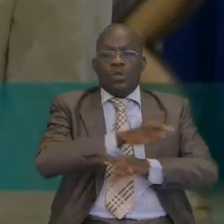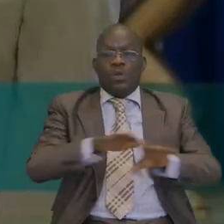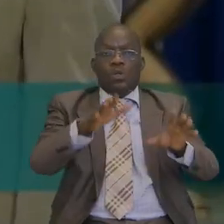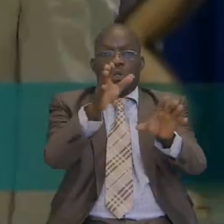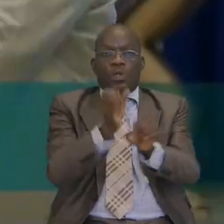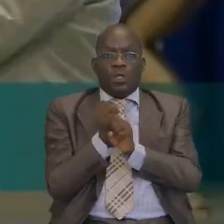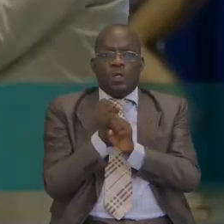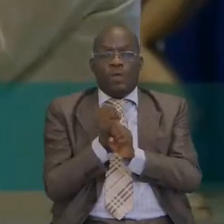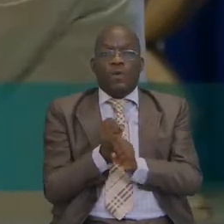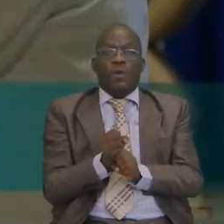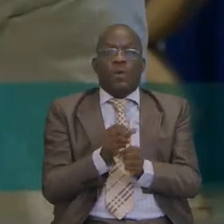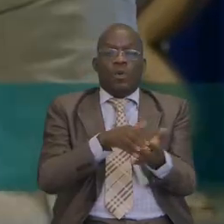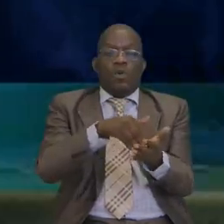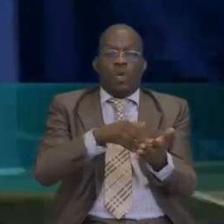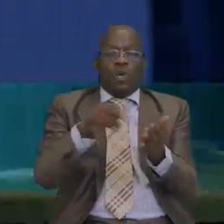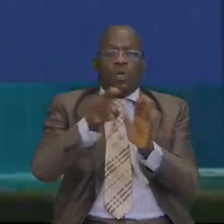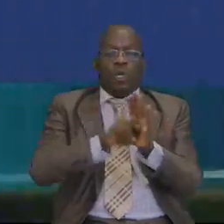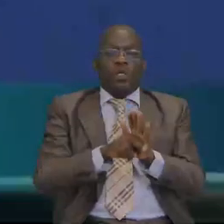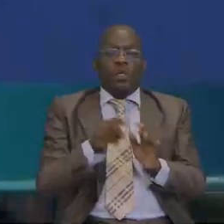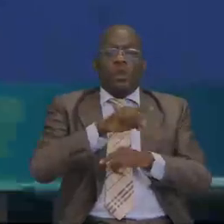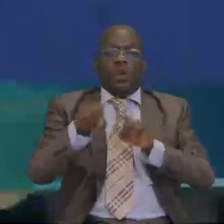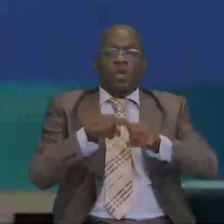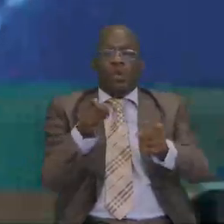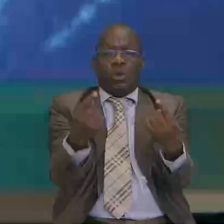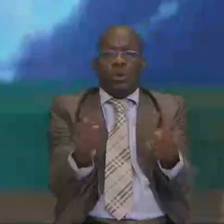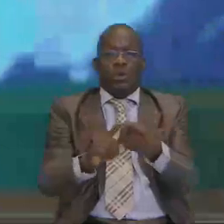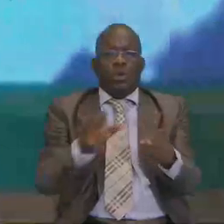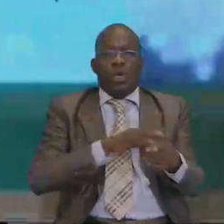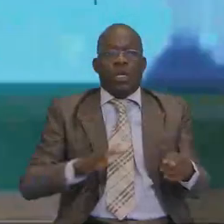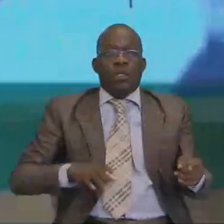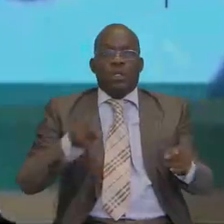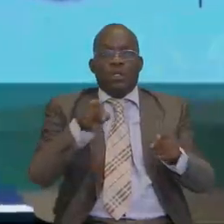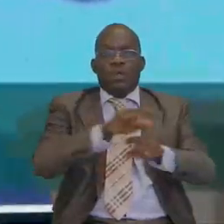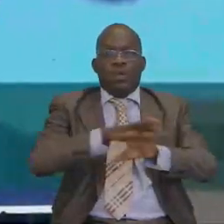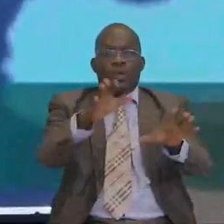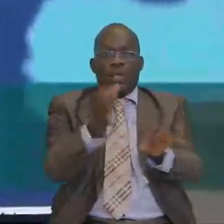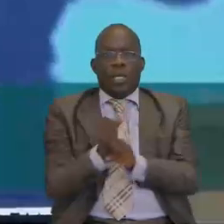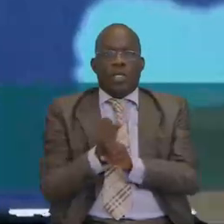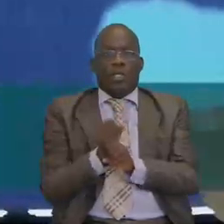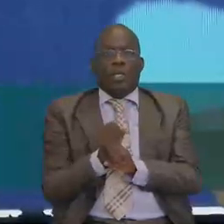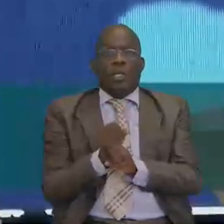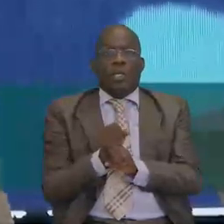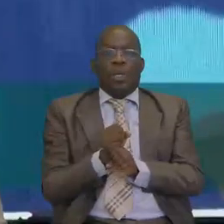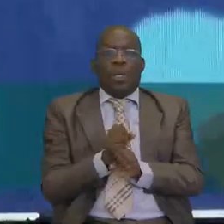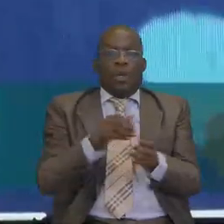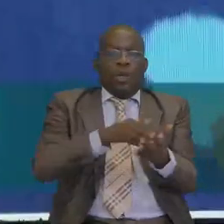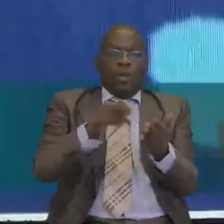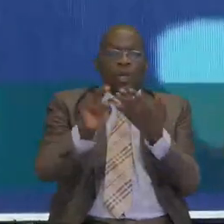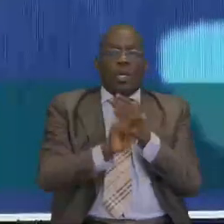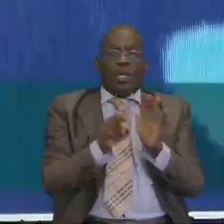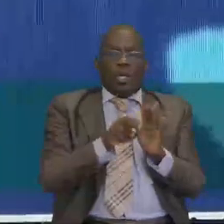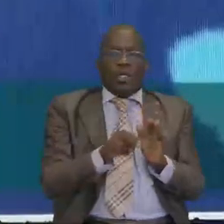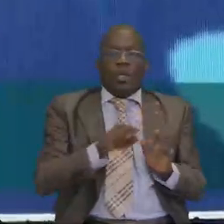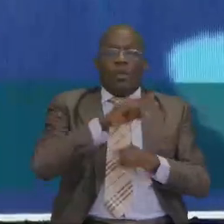faiblesse. Quand tu viens à Christ, tu ne reçois pas la faiblesse. Quand tu viens